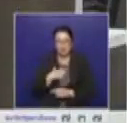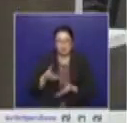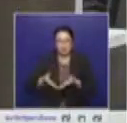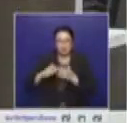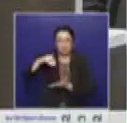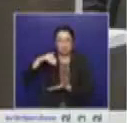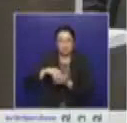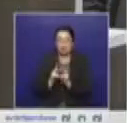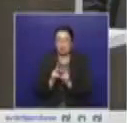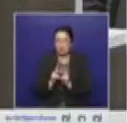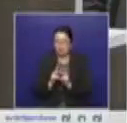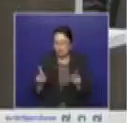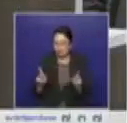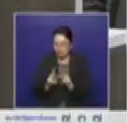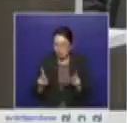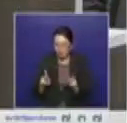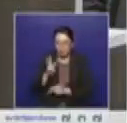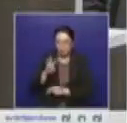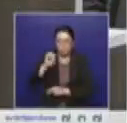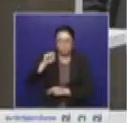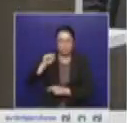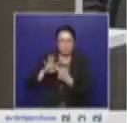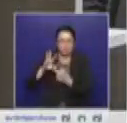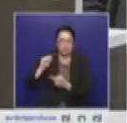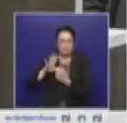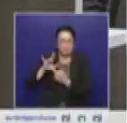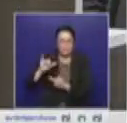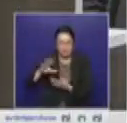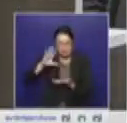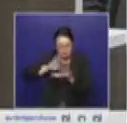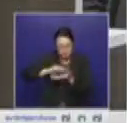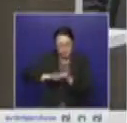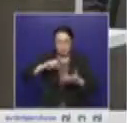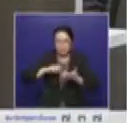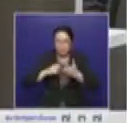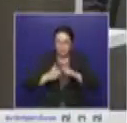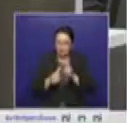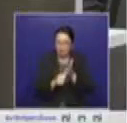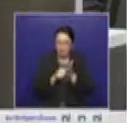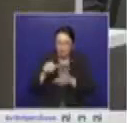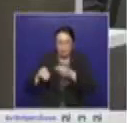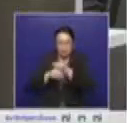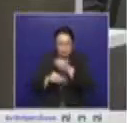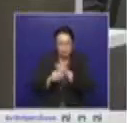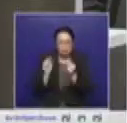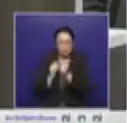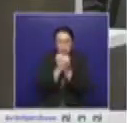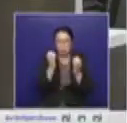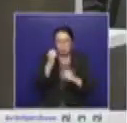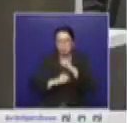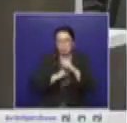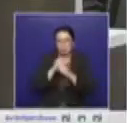การเมืองที่มีมาตรฐานยอมรับได้สักอย่างหนึ่ง70,000ก็มีคะแนนเป็นสส30,000ก็เป็นได้ถ้าเป็นฝ่ายรัฐบาล ค่ะ คิดดู